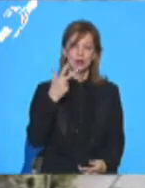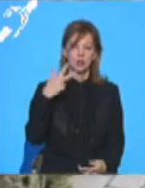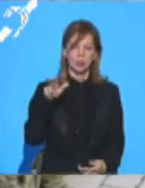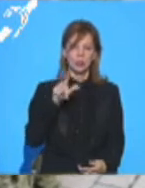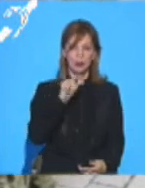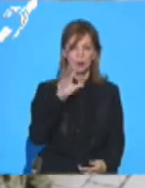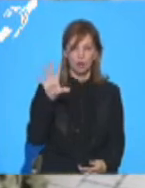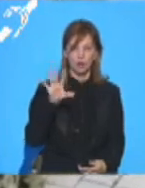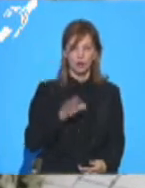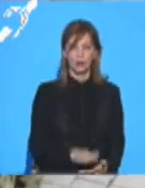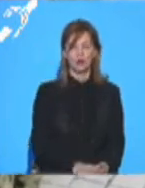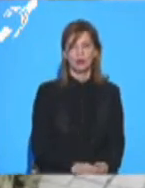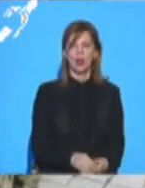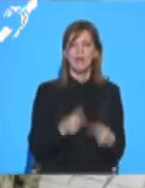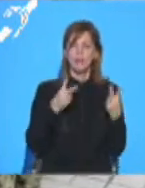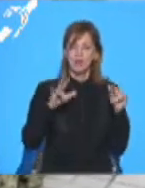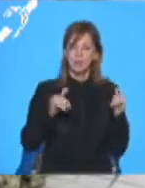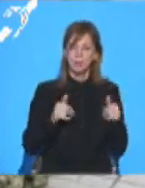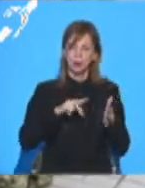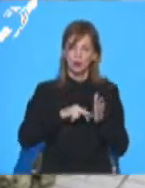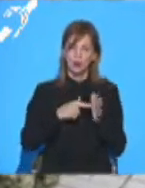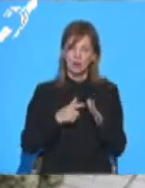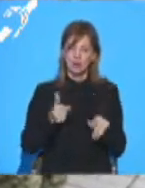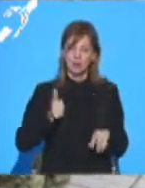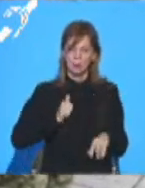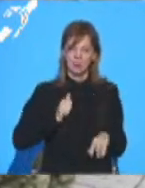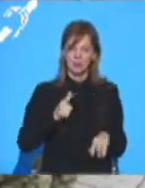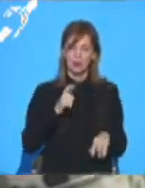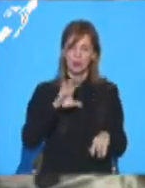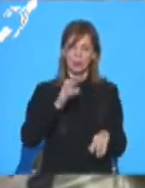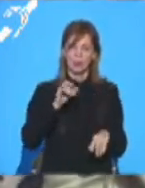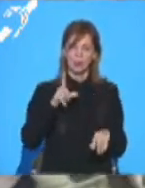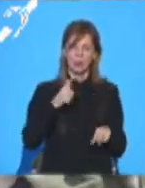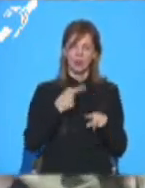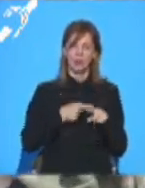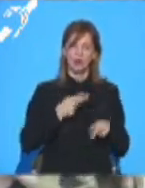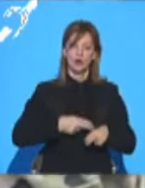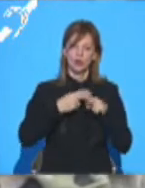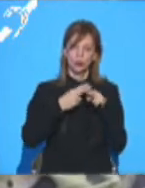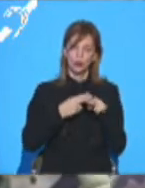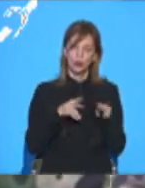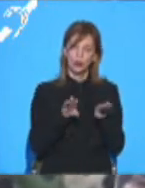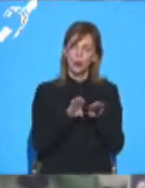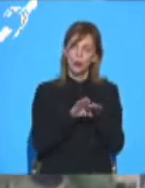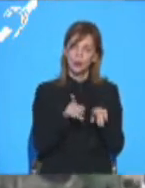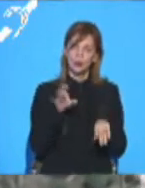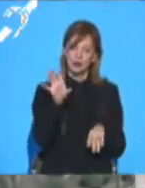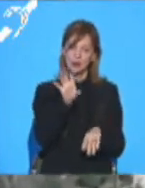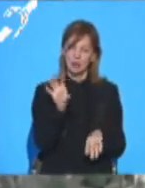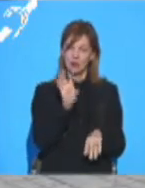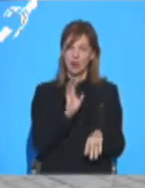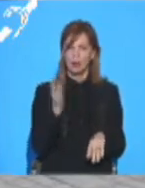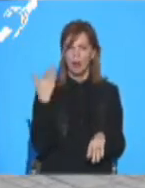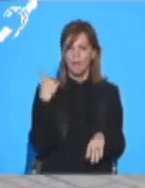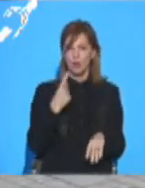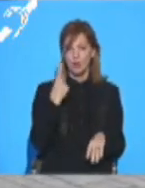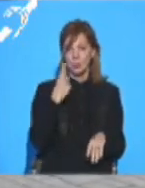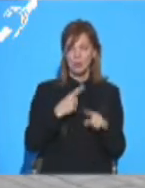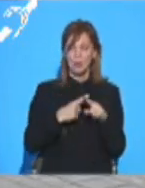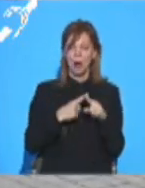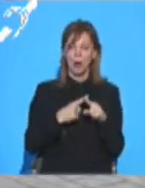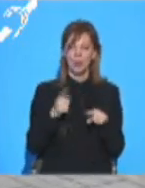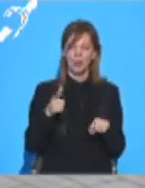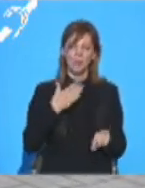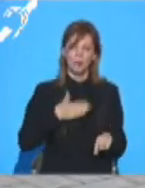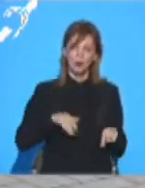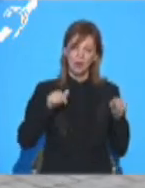Artilerie. Evenimentul organizat de militarii din Caracal cu ajutorul colegilor portughezi, polonezi și macedoneni a fost o premieră. Ei